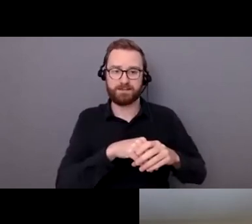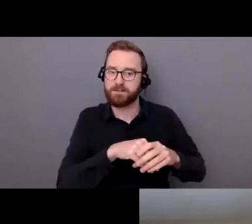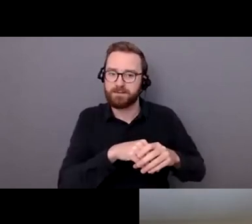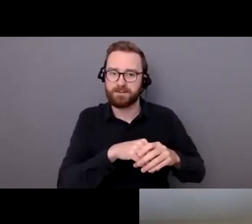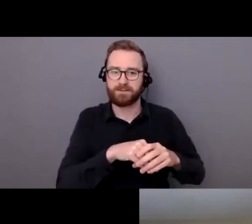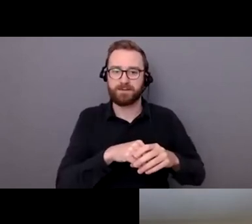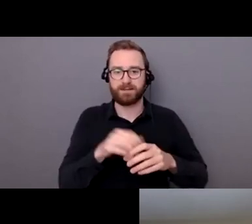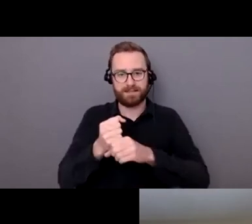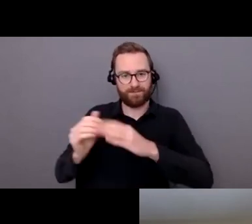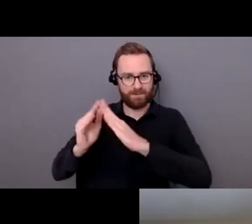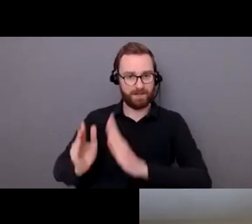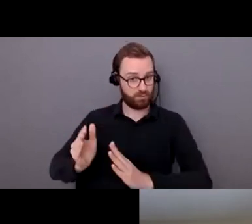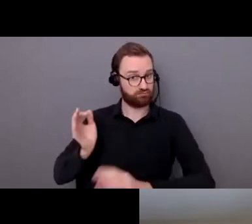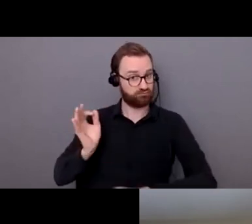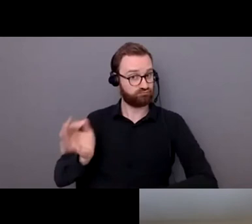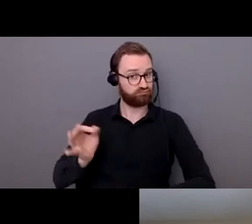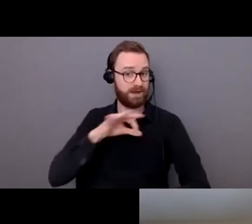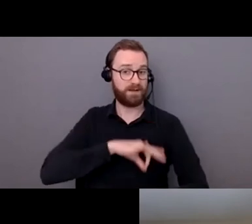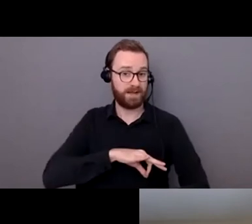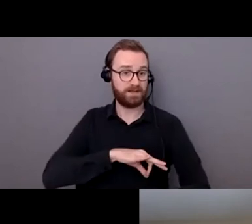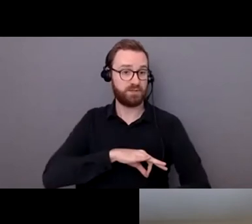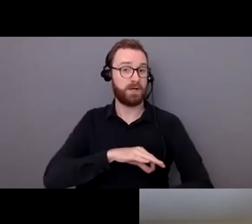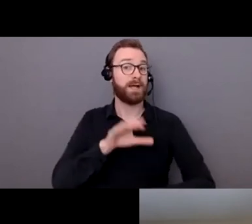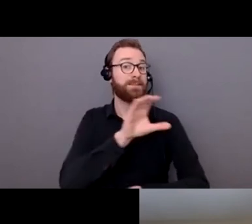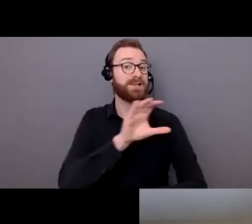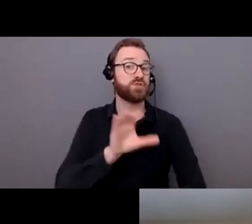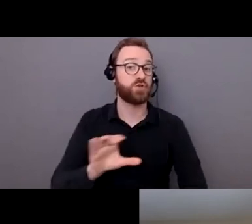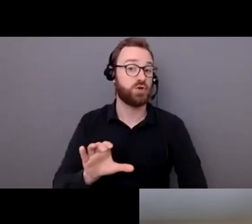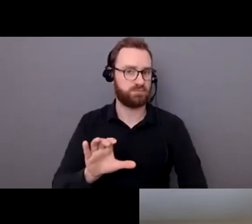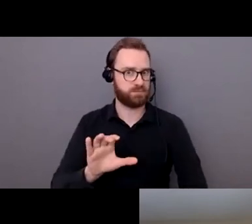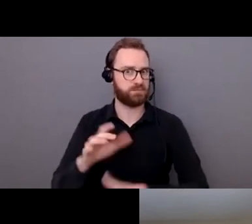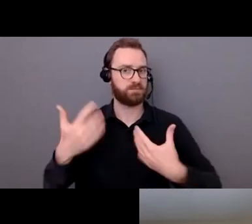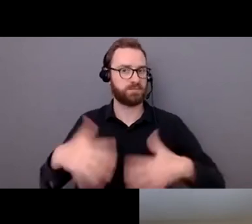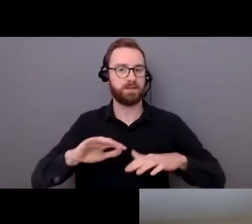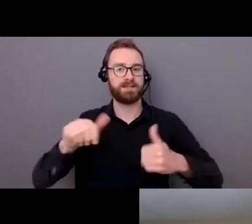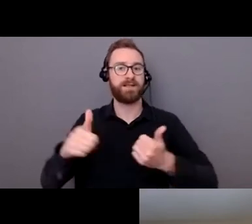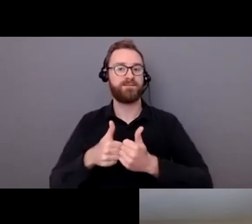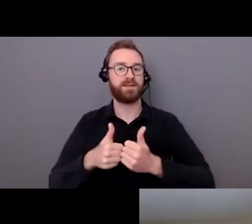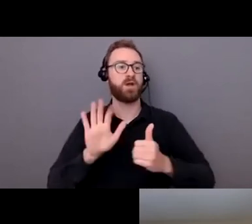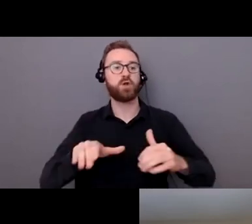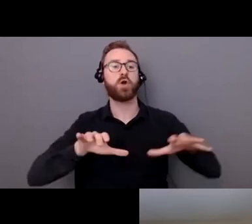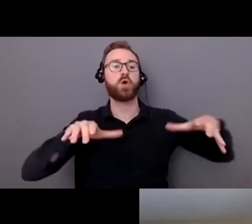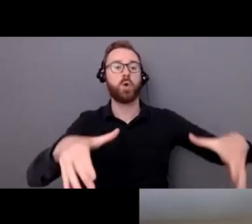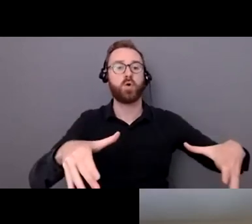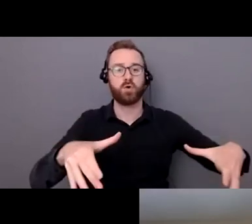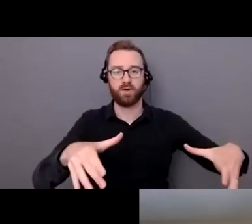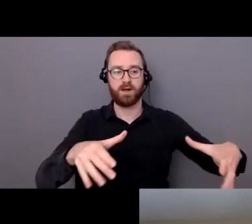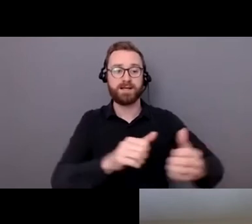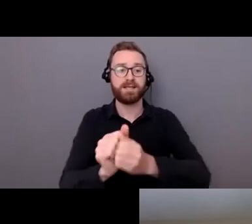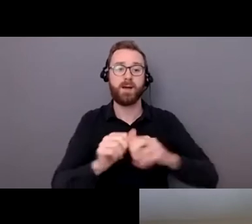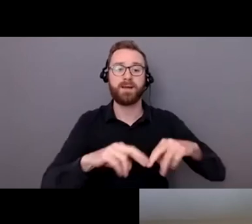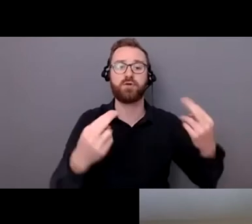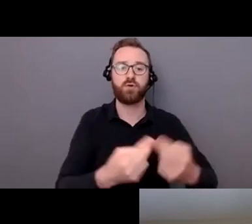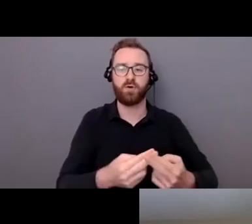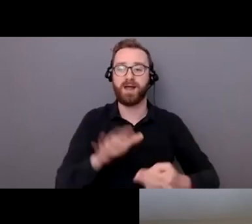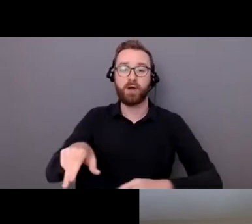avantage, mais toutes les réunions Zoom est un défi beaucoup plus grand que le défi d'une réunion en place. Pourquoi? Parce qu'il y a du bruit, il y a le chien